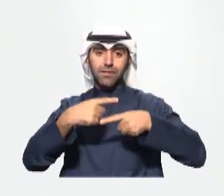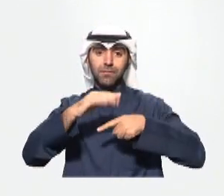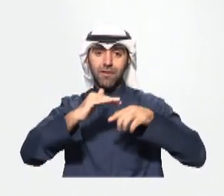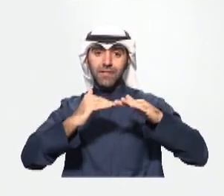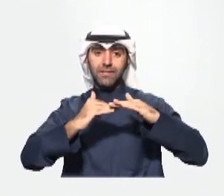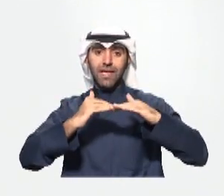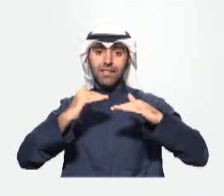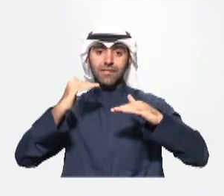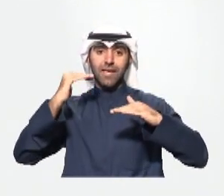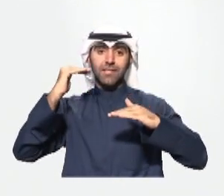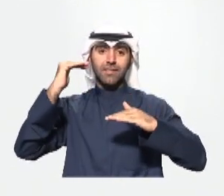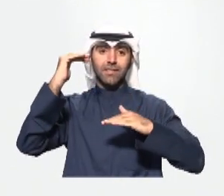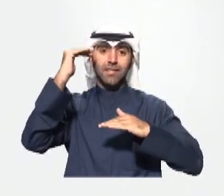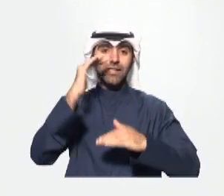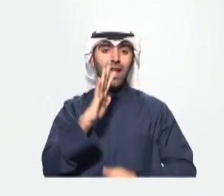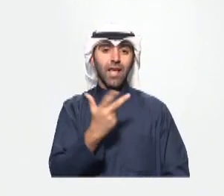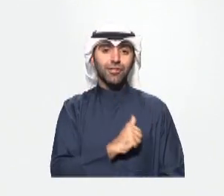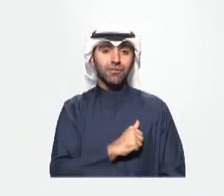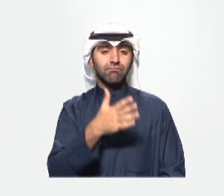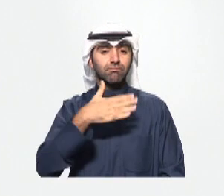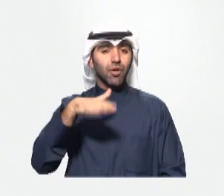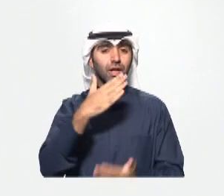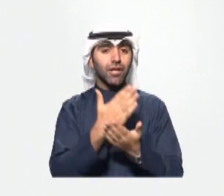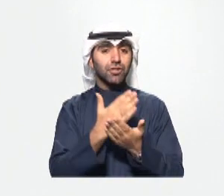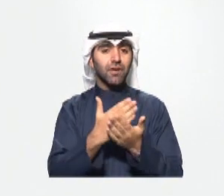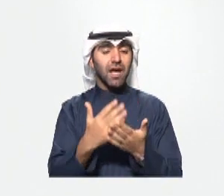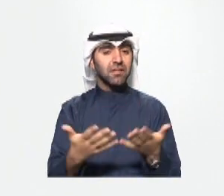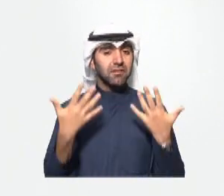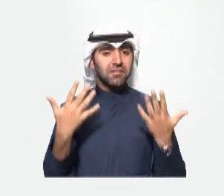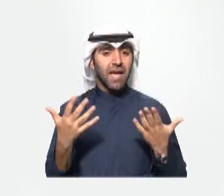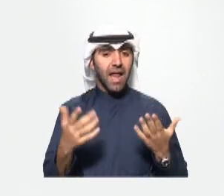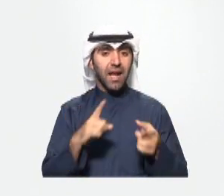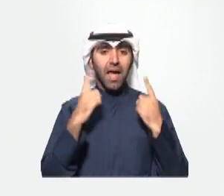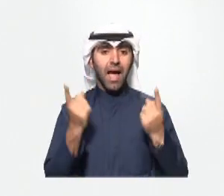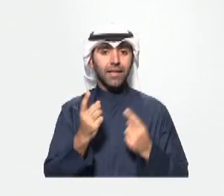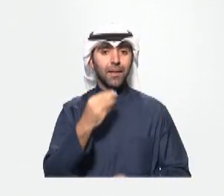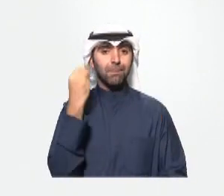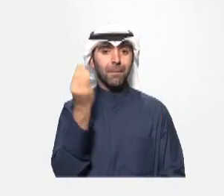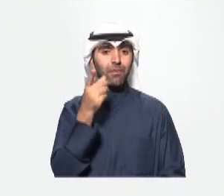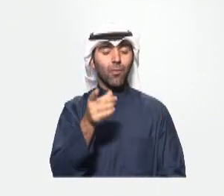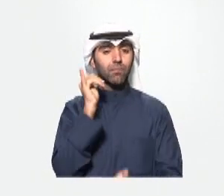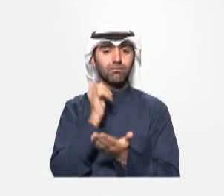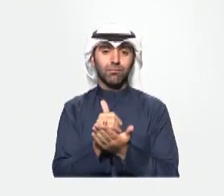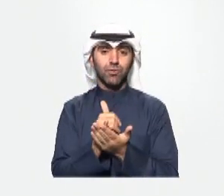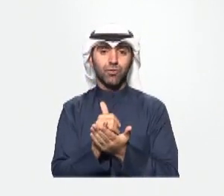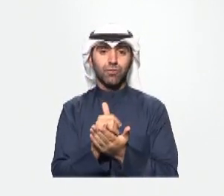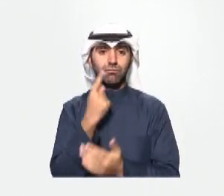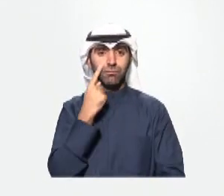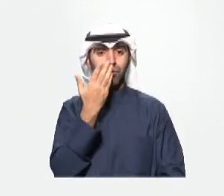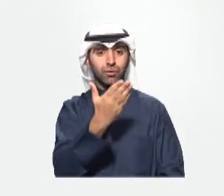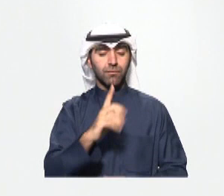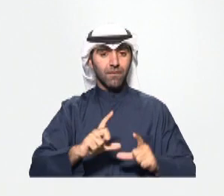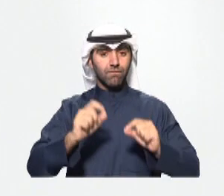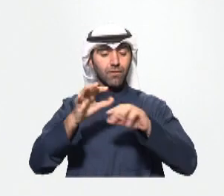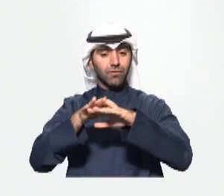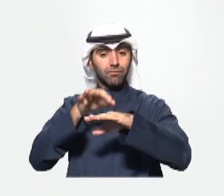الأخيرة، واستمرار ارتفاع حالات الإصابة هذا قد يعني استمرار حالات الدخول إلى